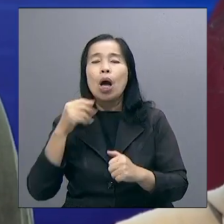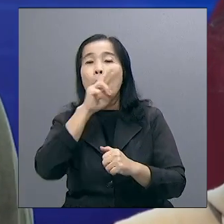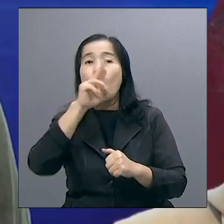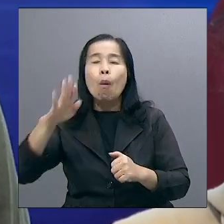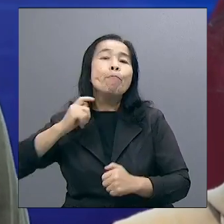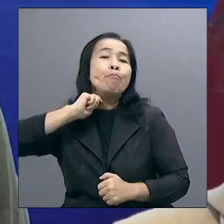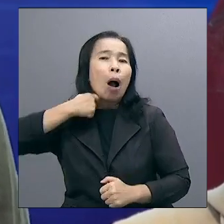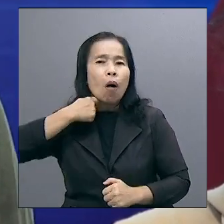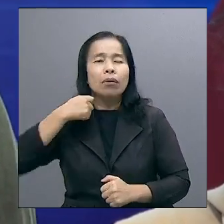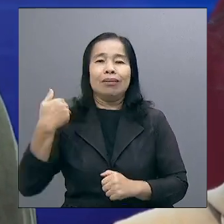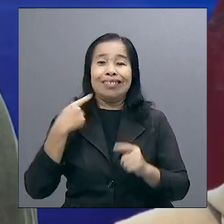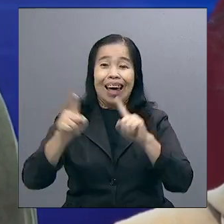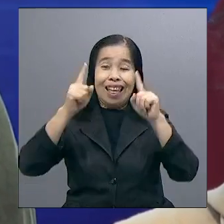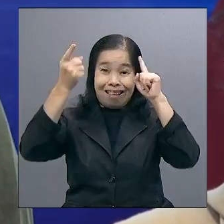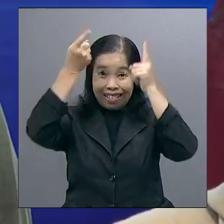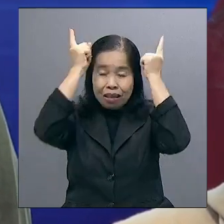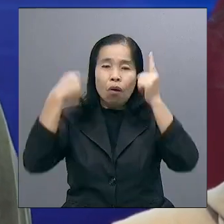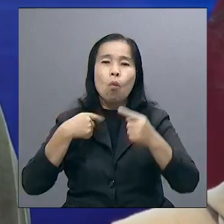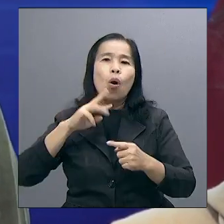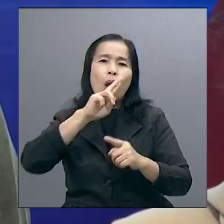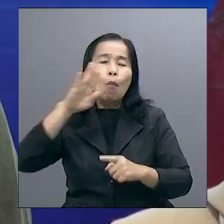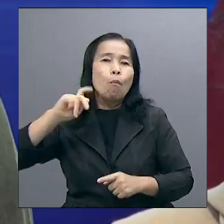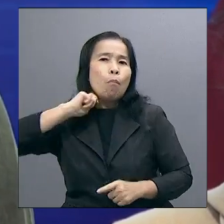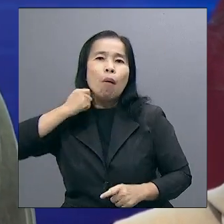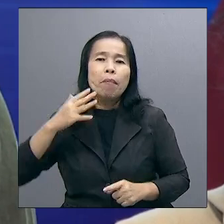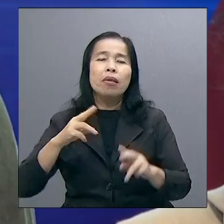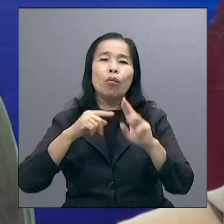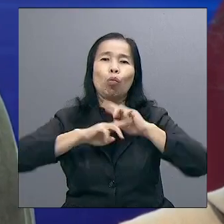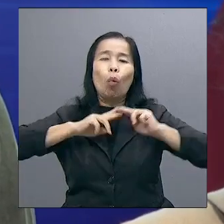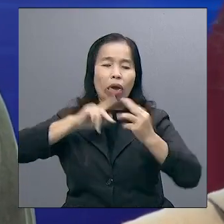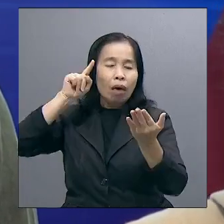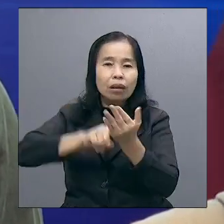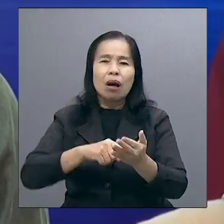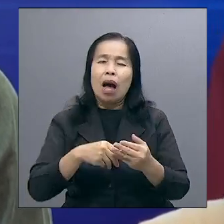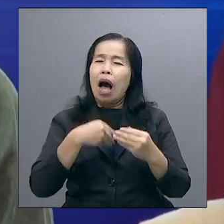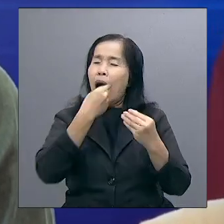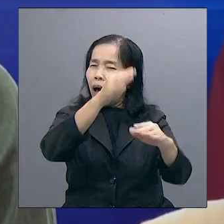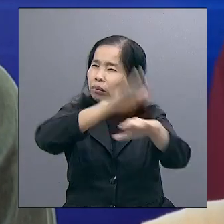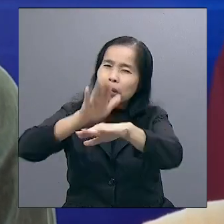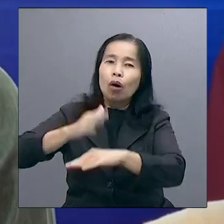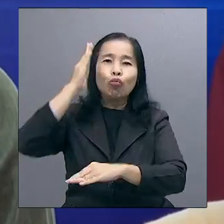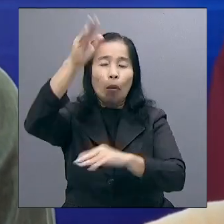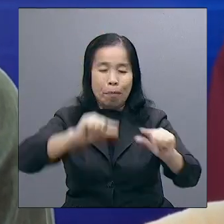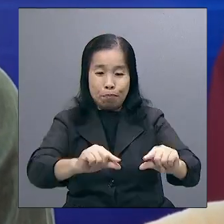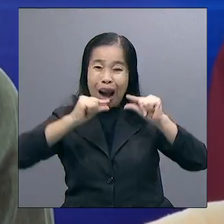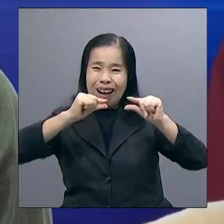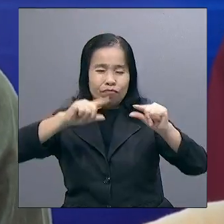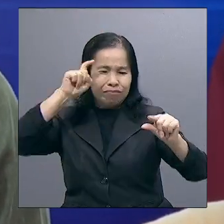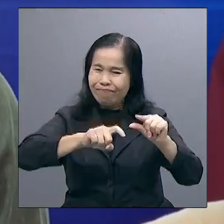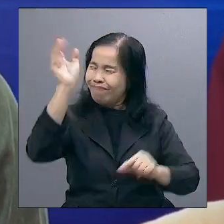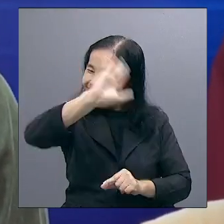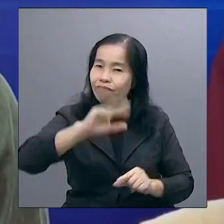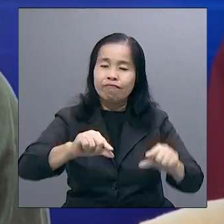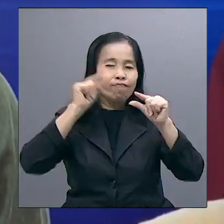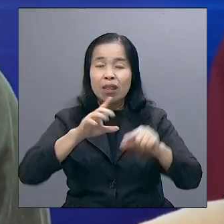บหอเรารู้จัก